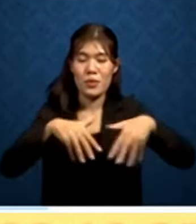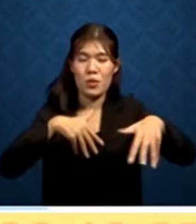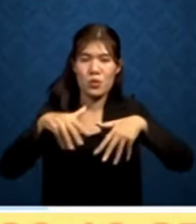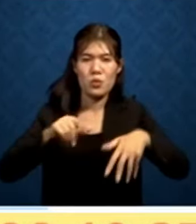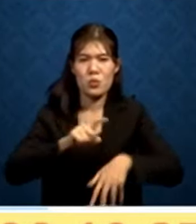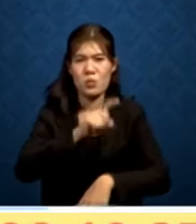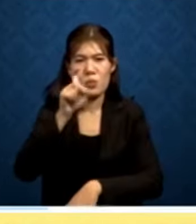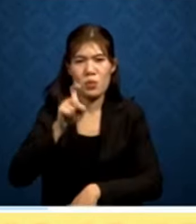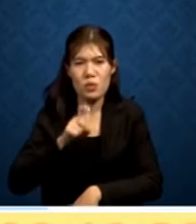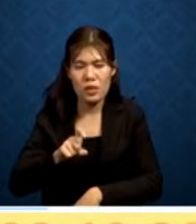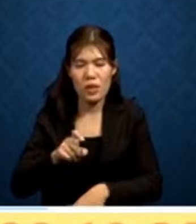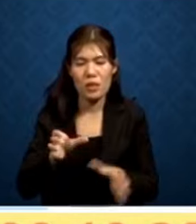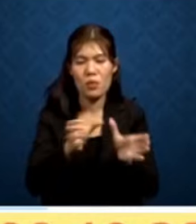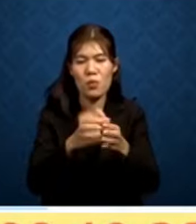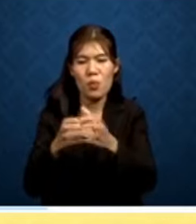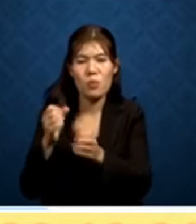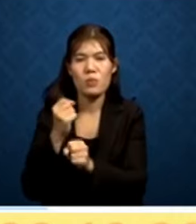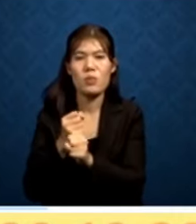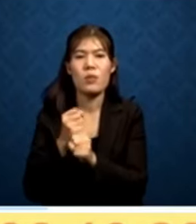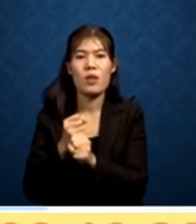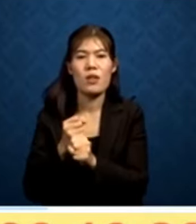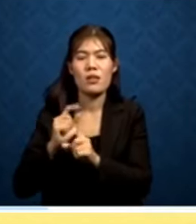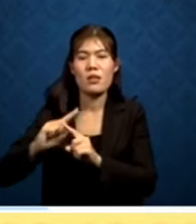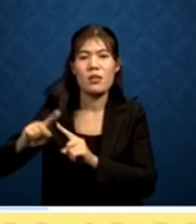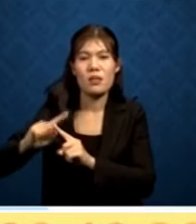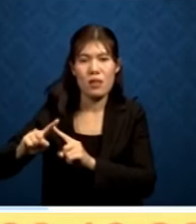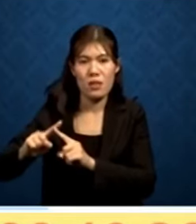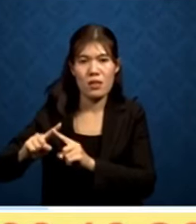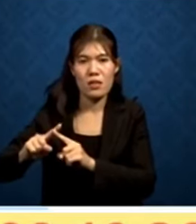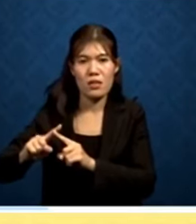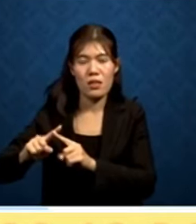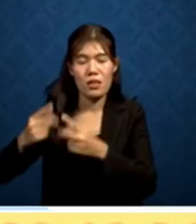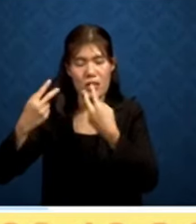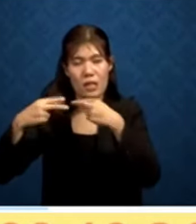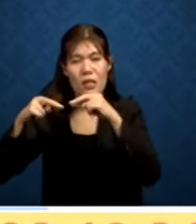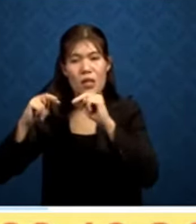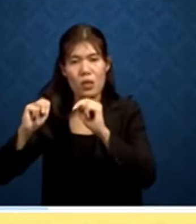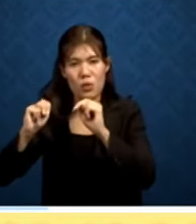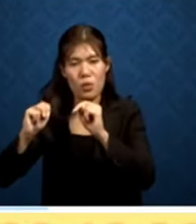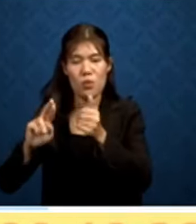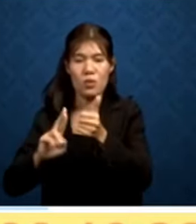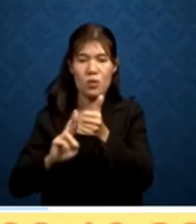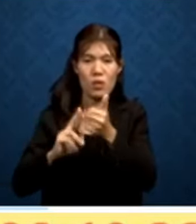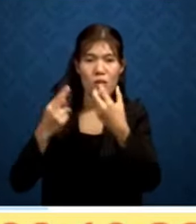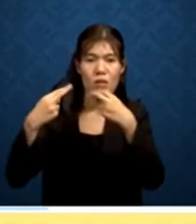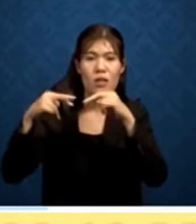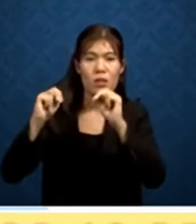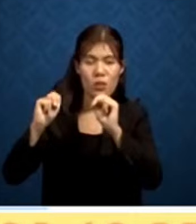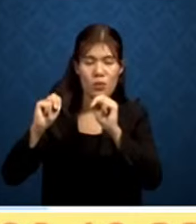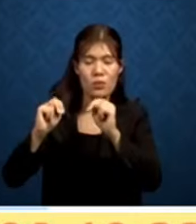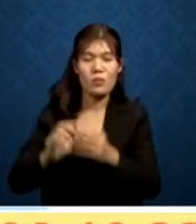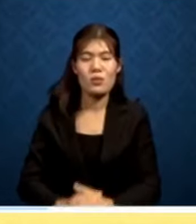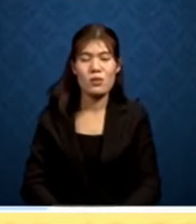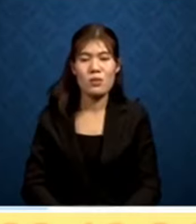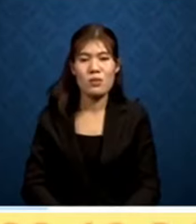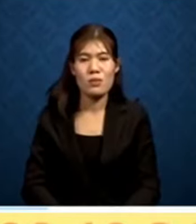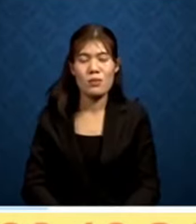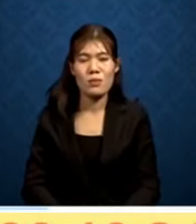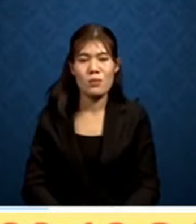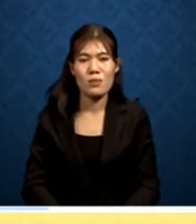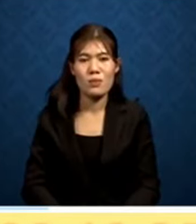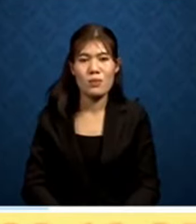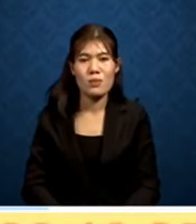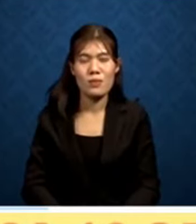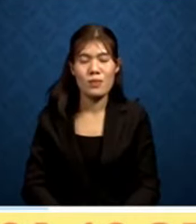องร่งานต่างๆที่เกี่วกของทางทานนายกรณçonsตี、รองร Coburnท่านตลากม topสท้